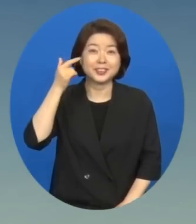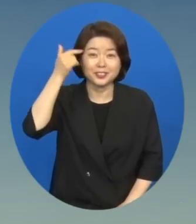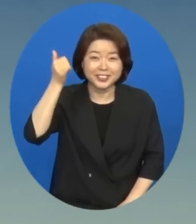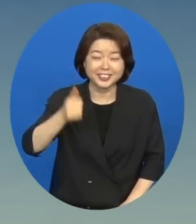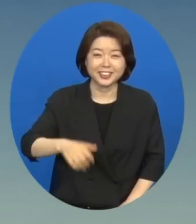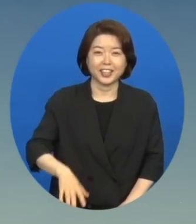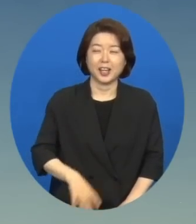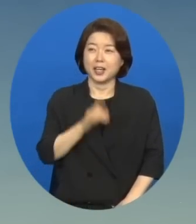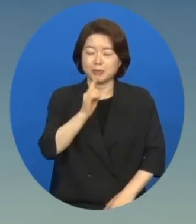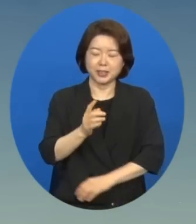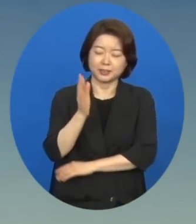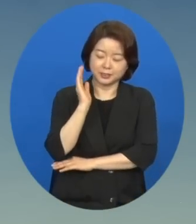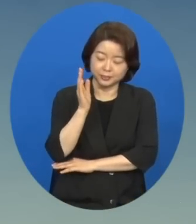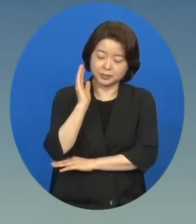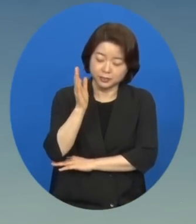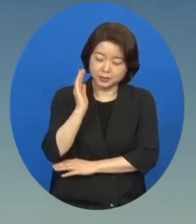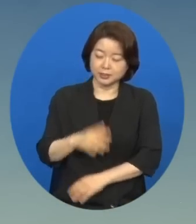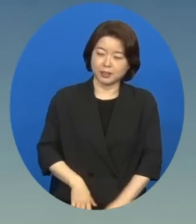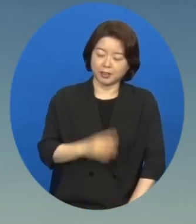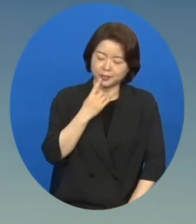목사님.